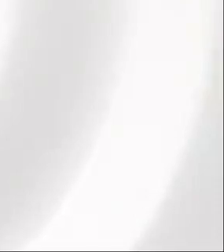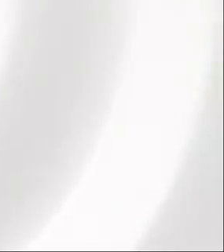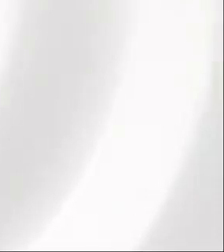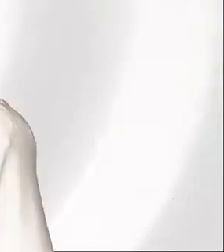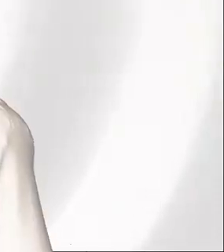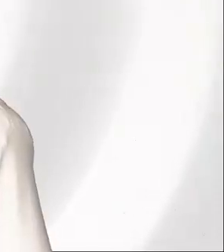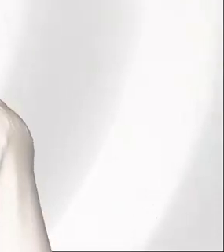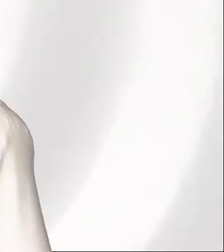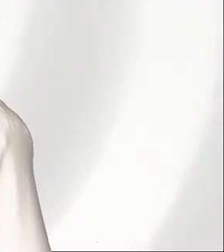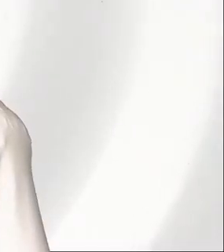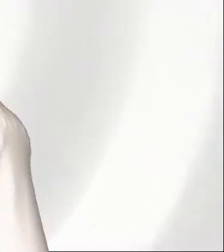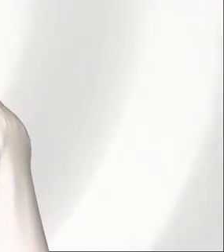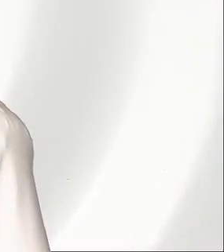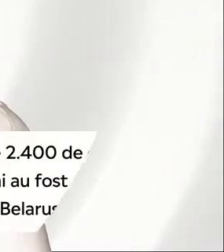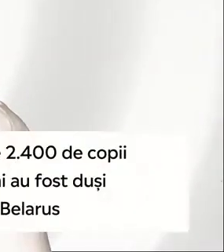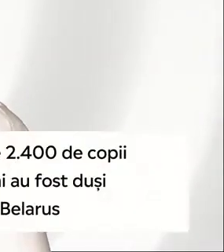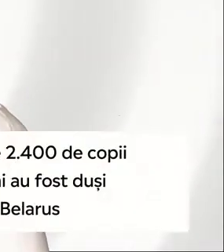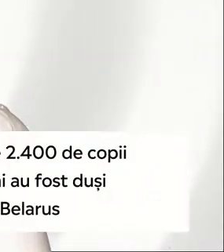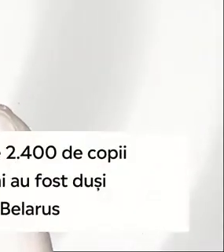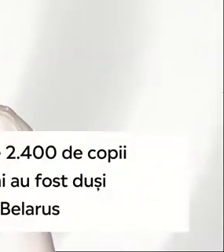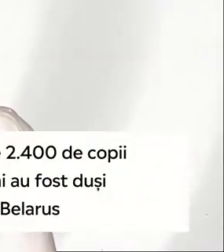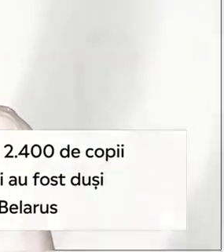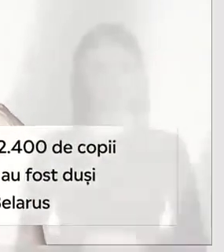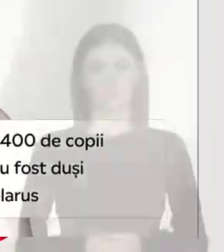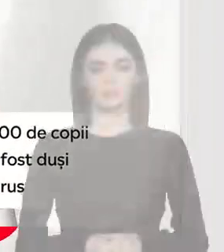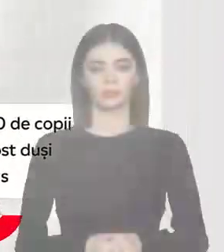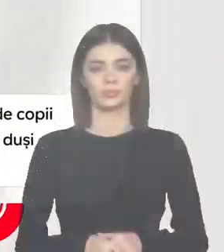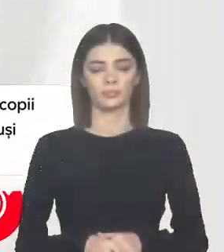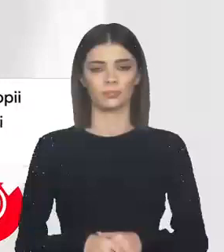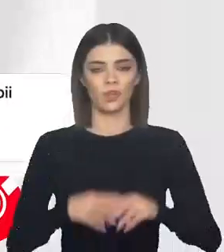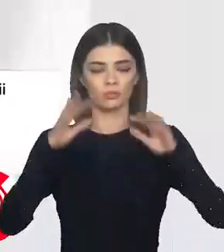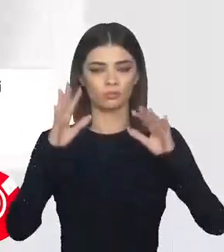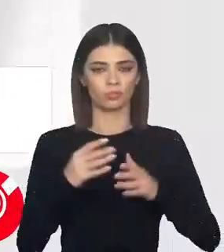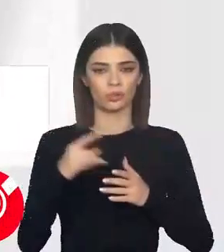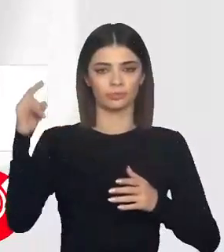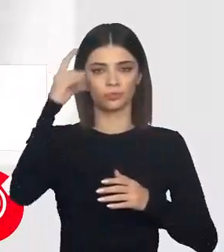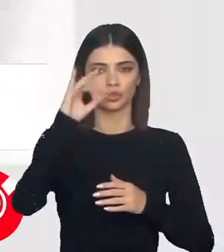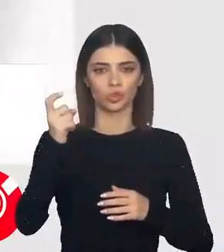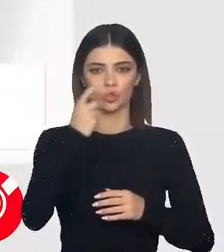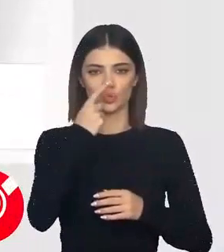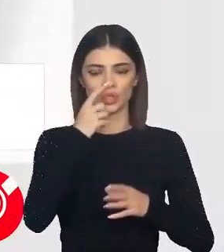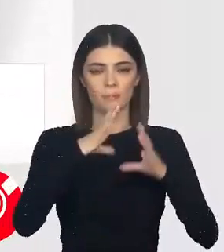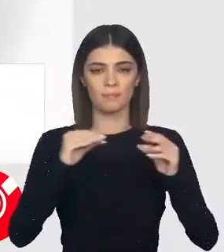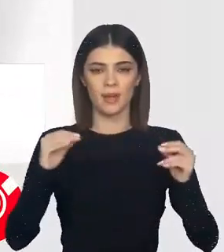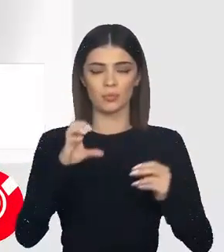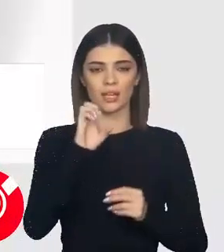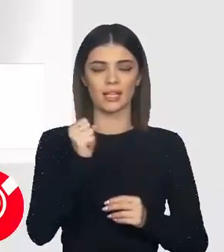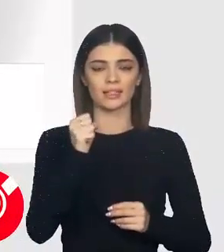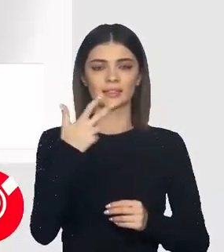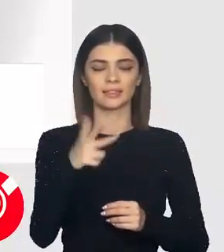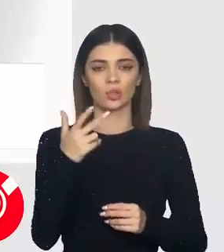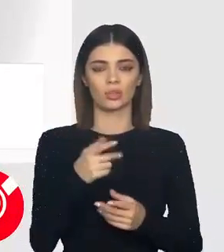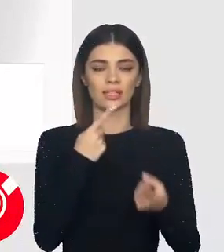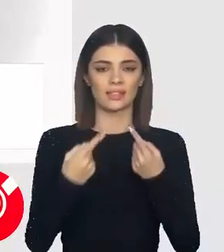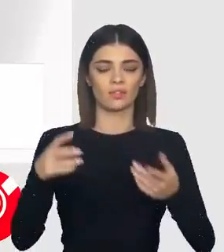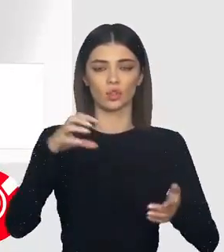Ploaie de drone și rachete peste Ucraina azi noapte. Rușii au lansat 10 drone Shahed și mai multe rachete S-300 spre diferite